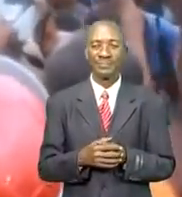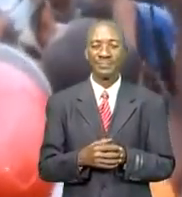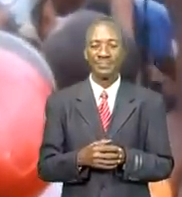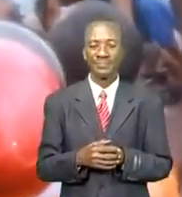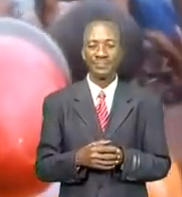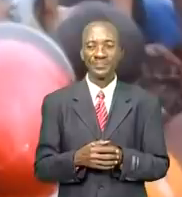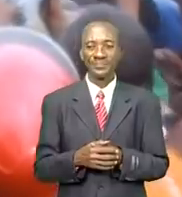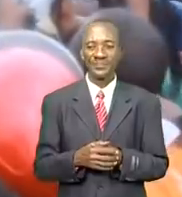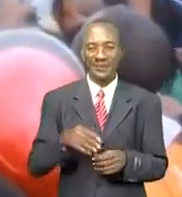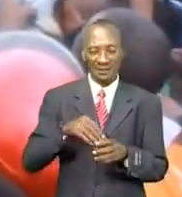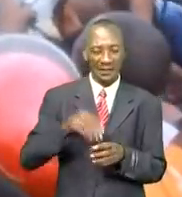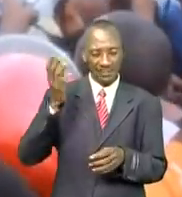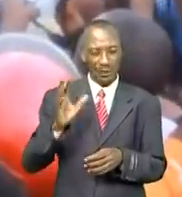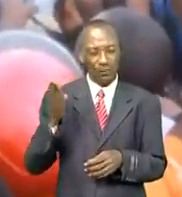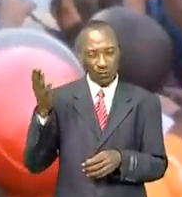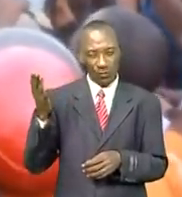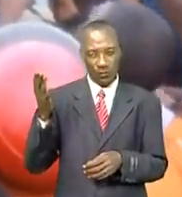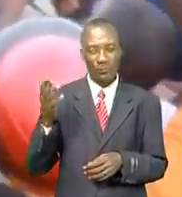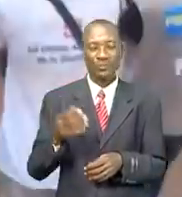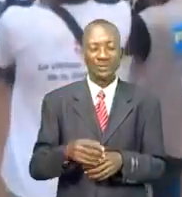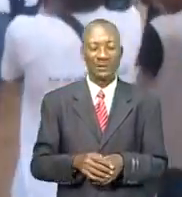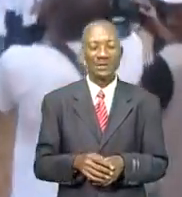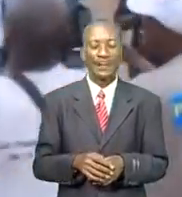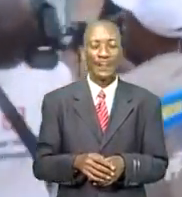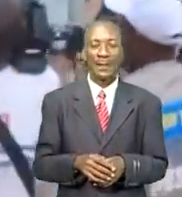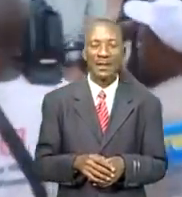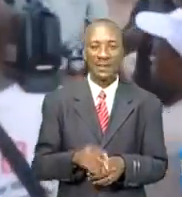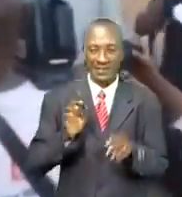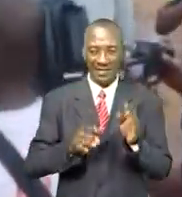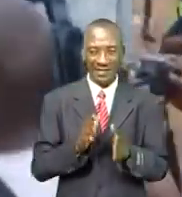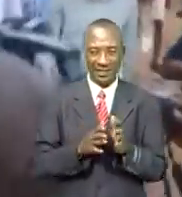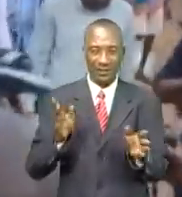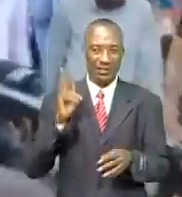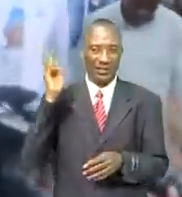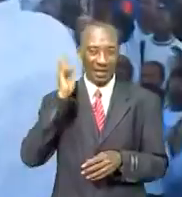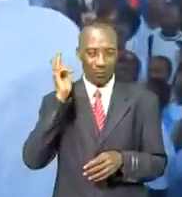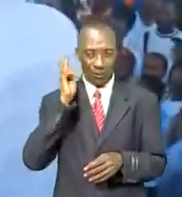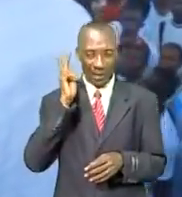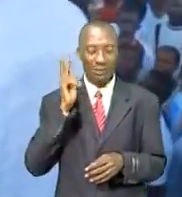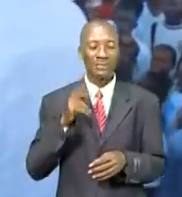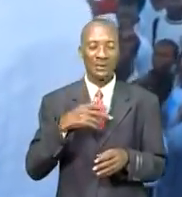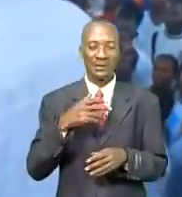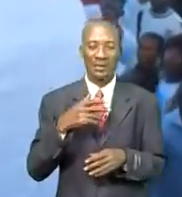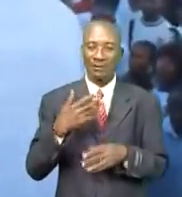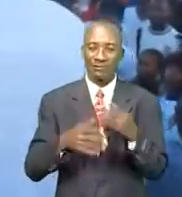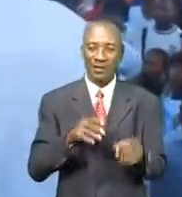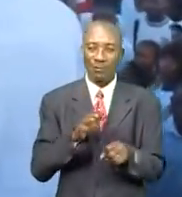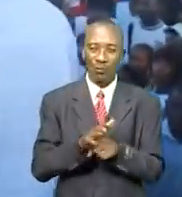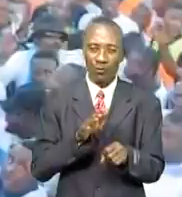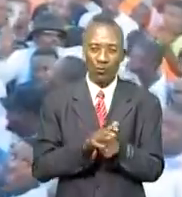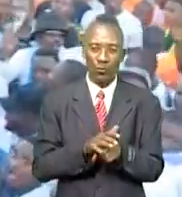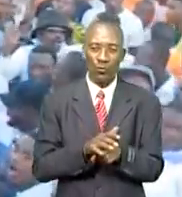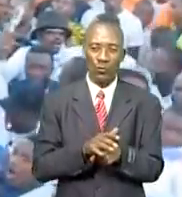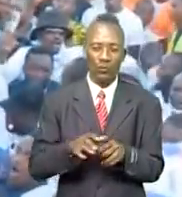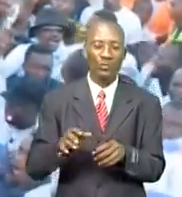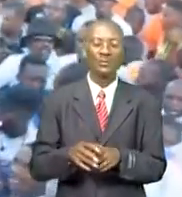Sa tournée dans le Congo central n'a pas été seulement politique, elle revêtait aussi les caractères sociaux. Pendant ses interventions partout où il passait,